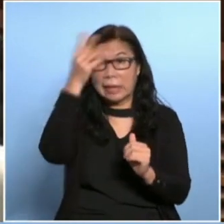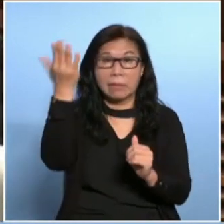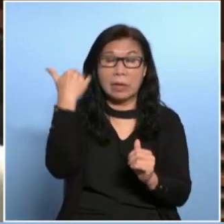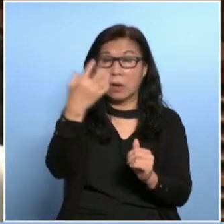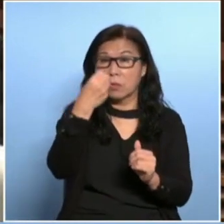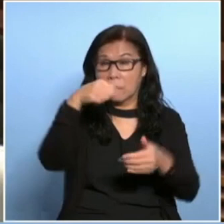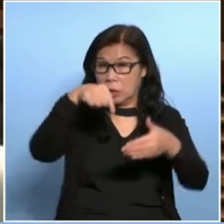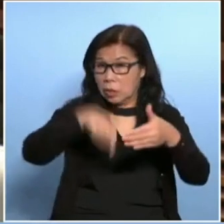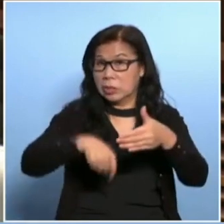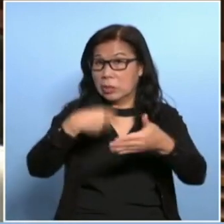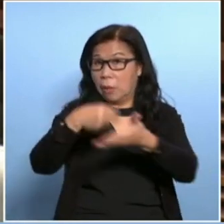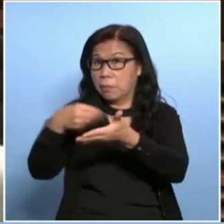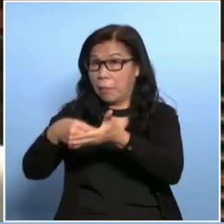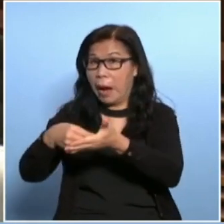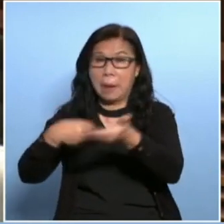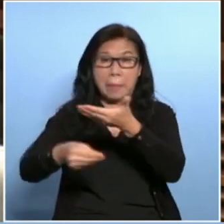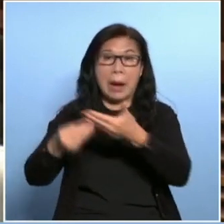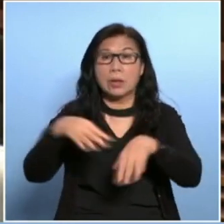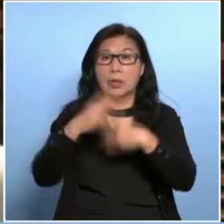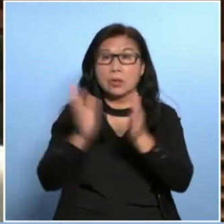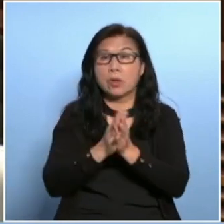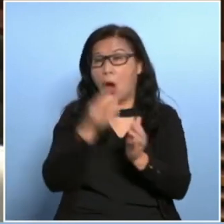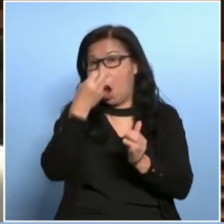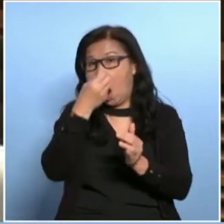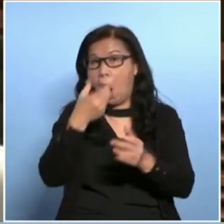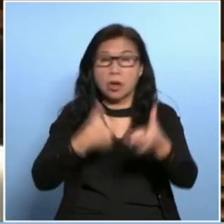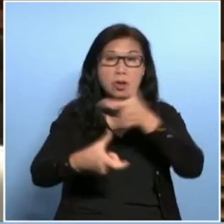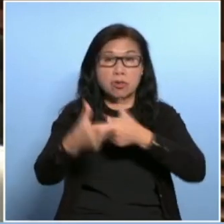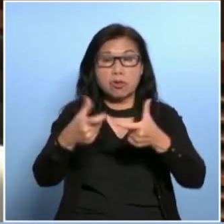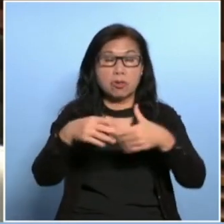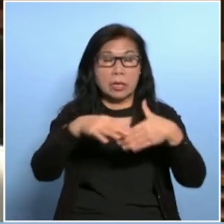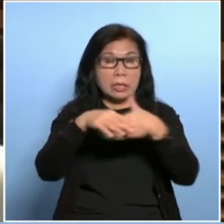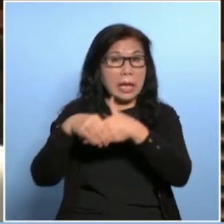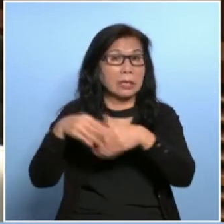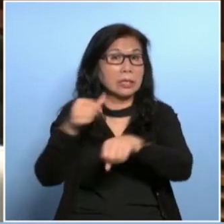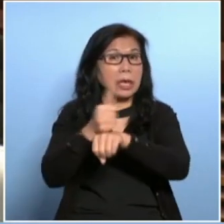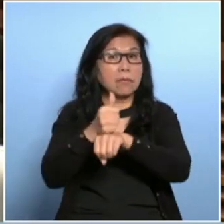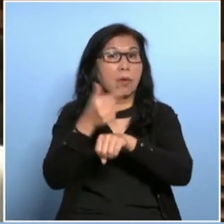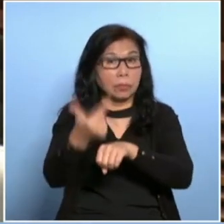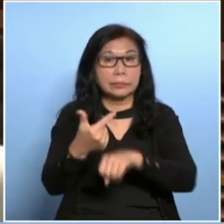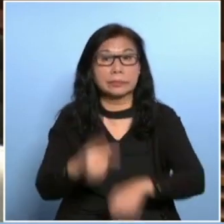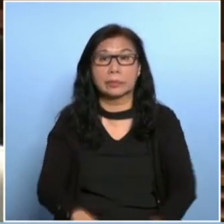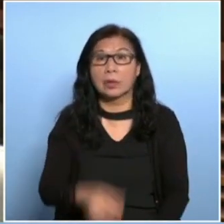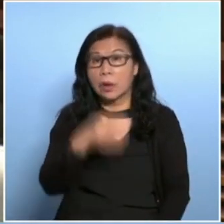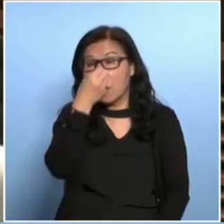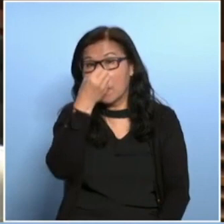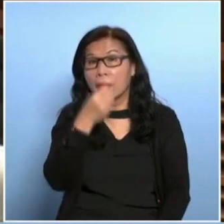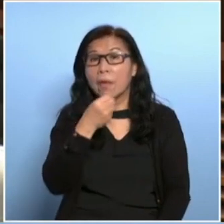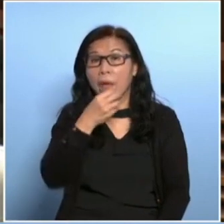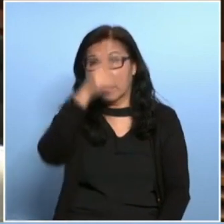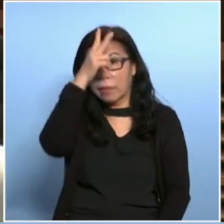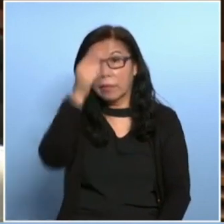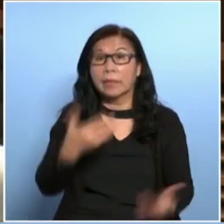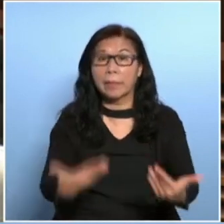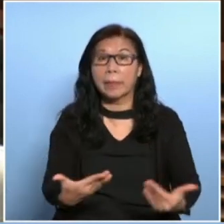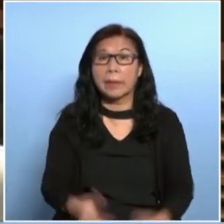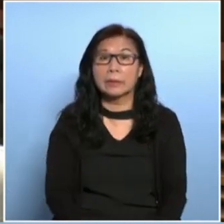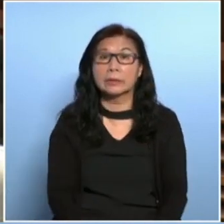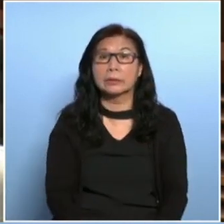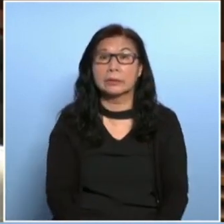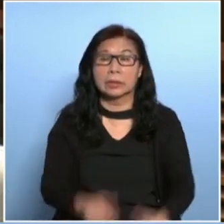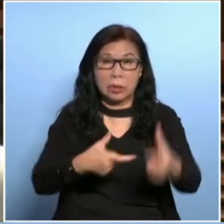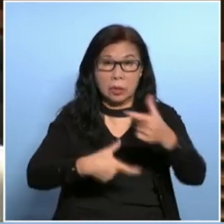啦，內需咧係會為港商帶來好多機會嘅。即係話局長亦都重複咧，就話香港特區政府透過貿